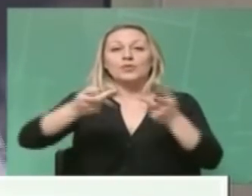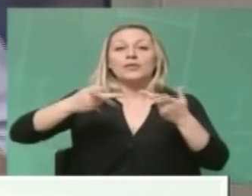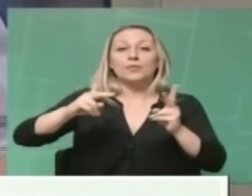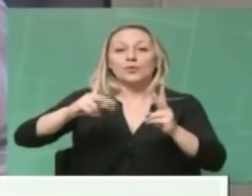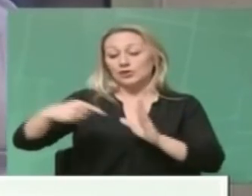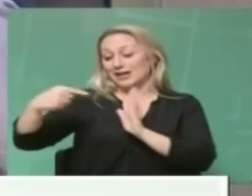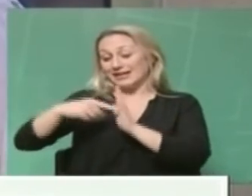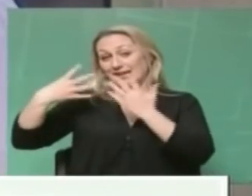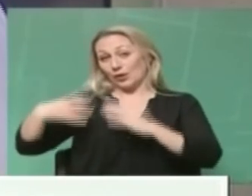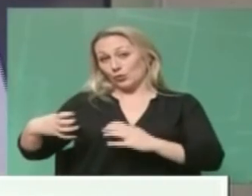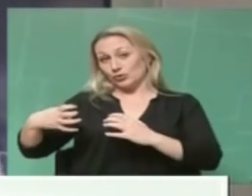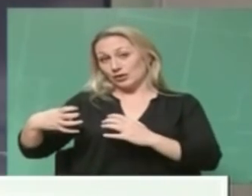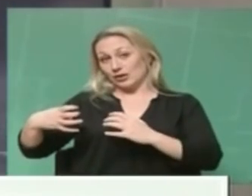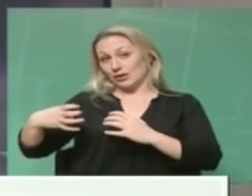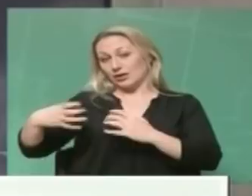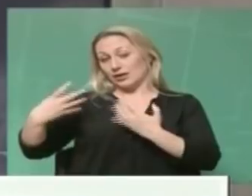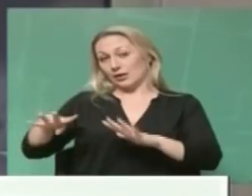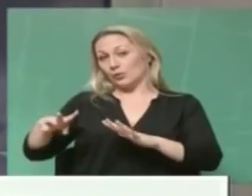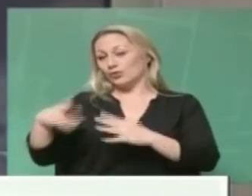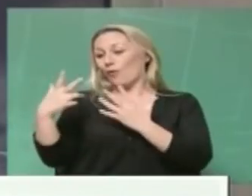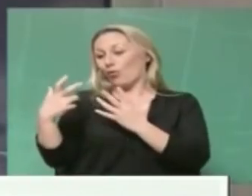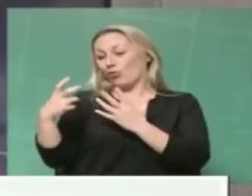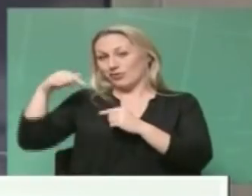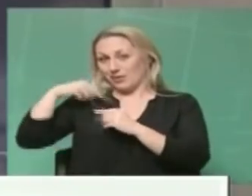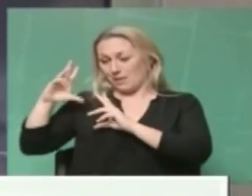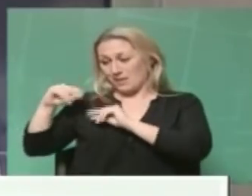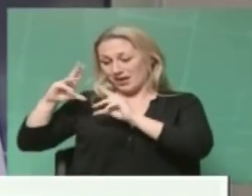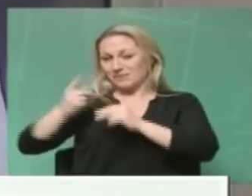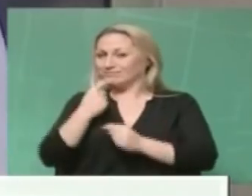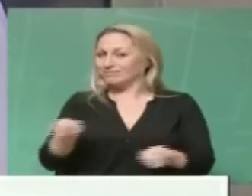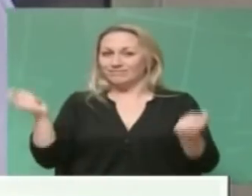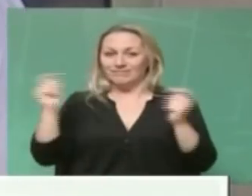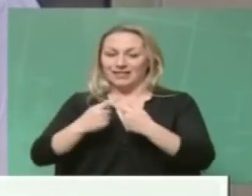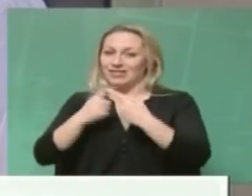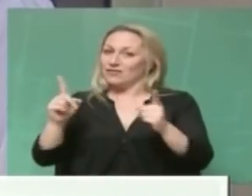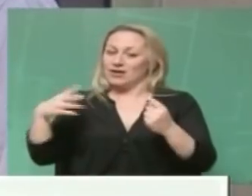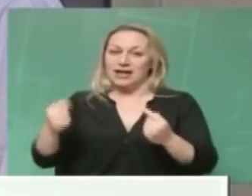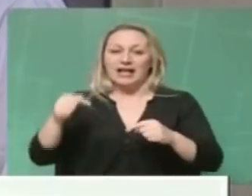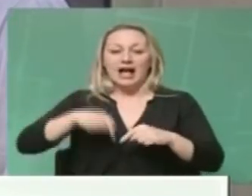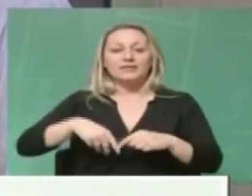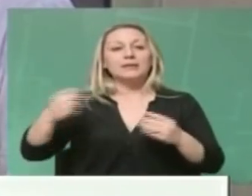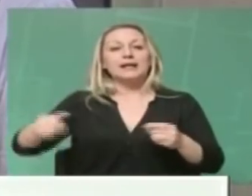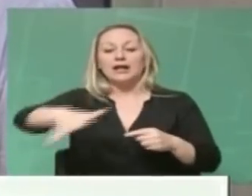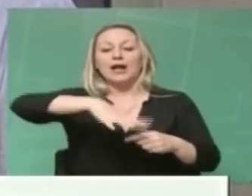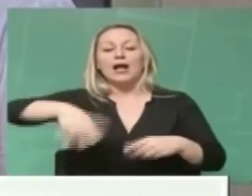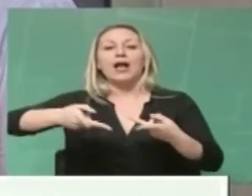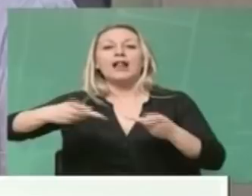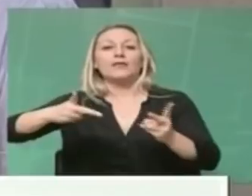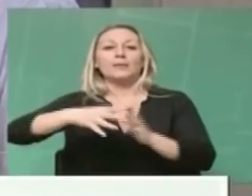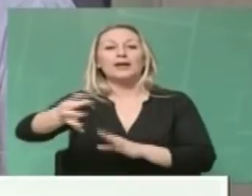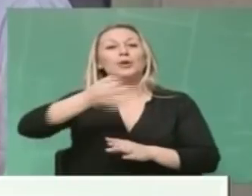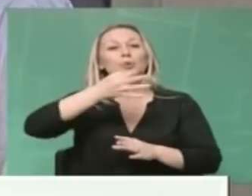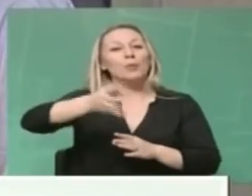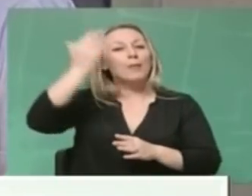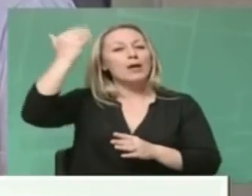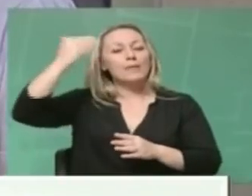του 80, συνάδελφοι, αυτό πρέπει να γίνει σαφές και στον κόσμο μας ακούει. Αλάνες δεν υπάρχουν. Δεν υπάρχει αλάνη της Τούμπας, δεν υπάρχουν ελεύθεροι